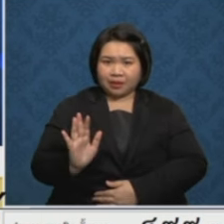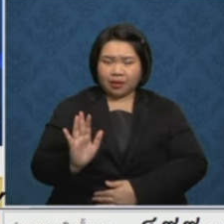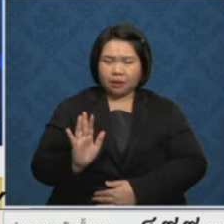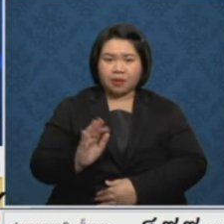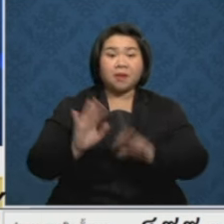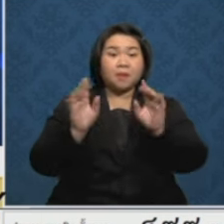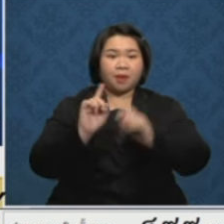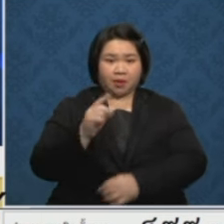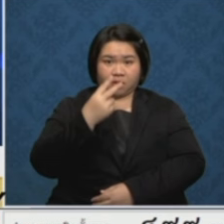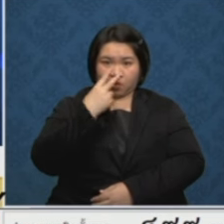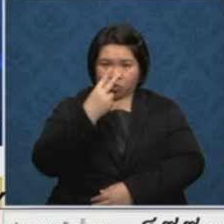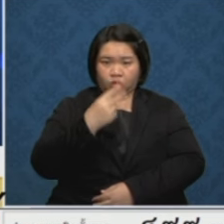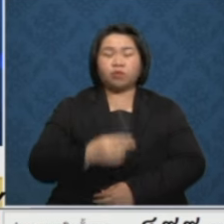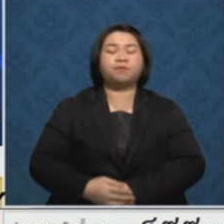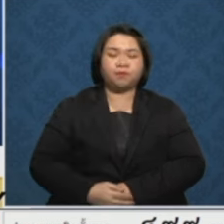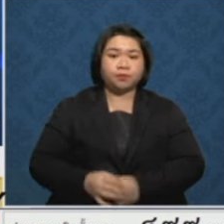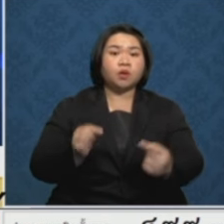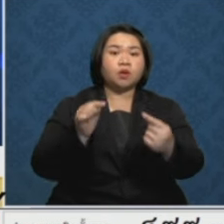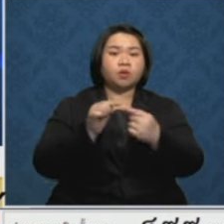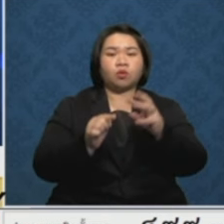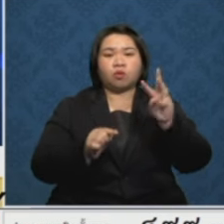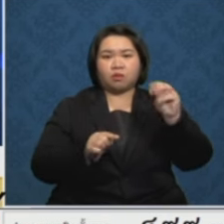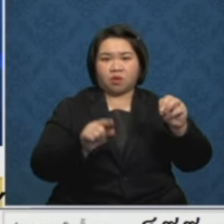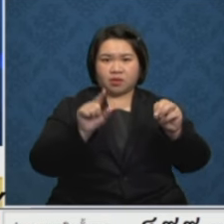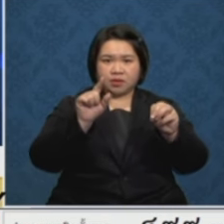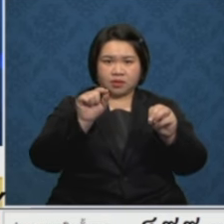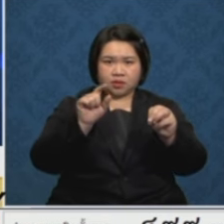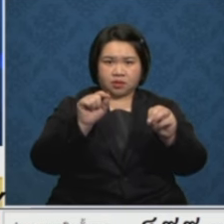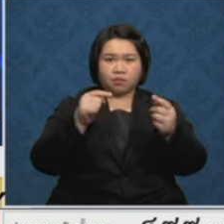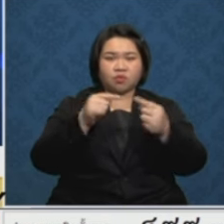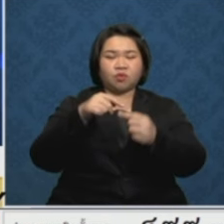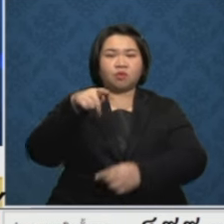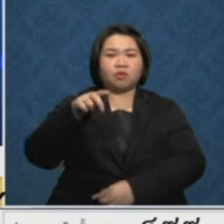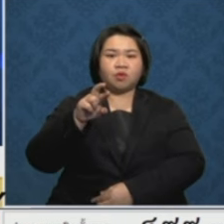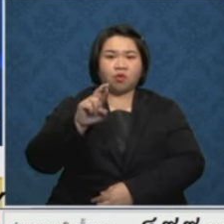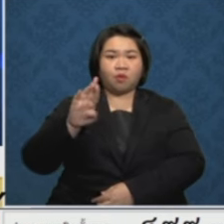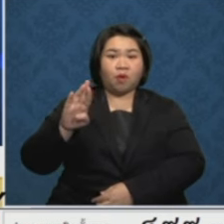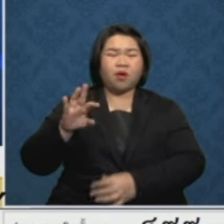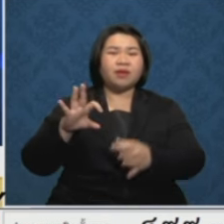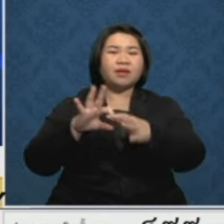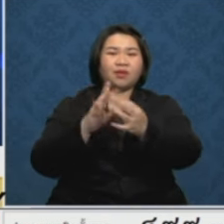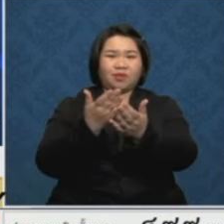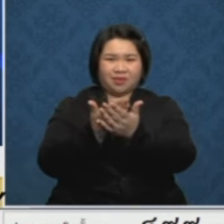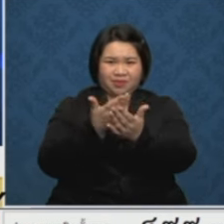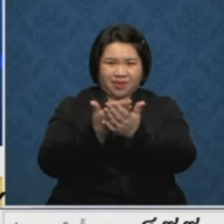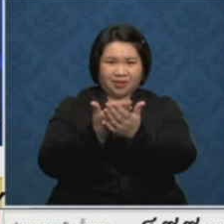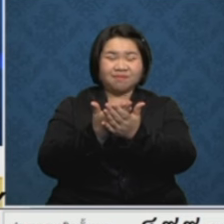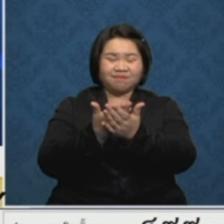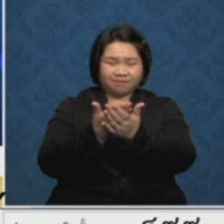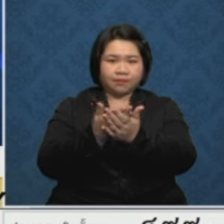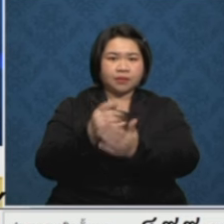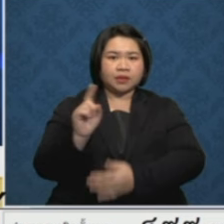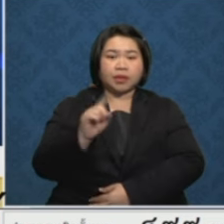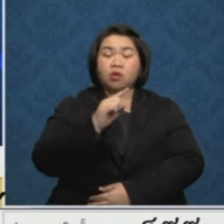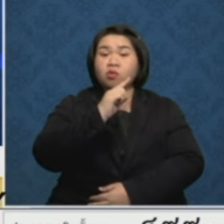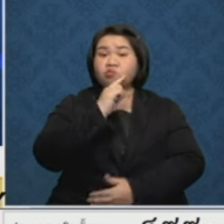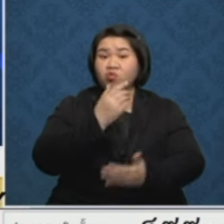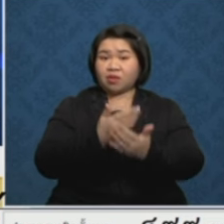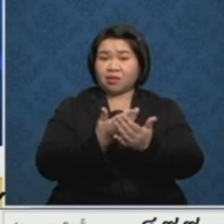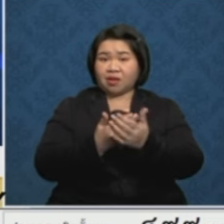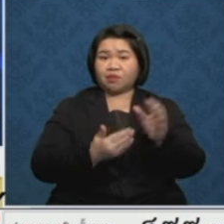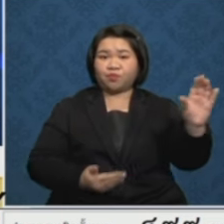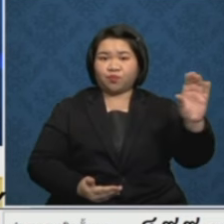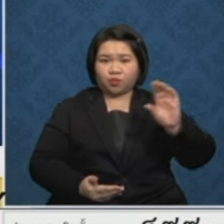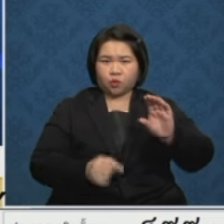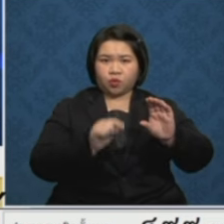าสู่มาตรา20ค่ะของพรบ.วินัยการเงินการคลังบอกว่าถ้าตั้งงบประมาณเนี่ยง